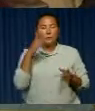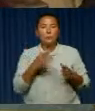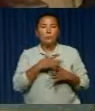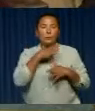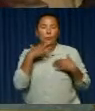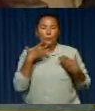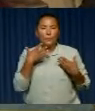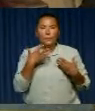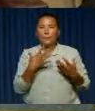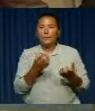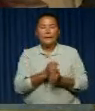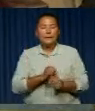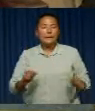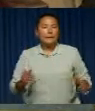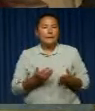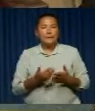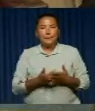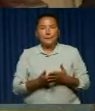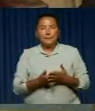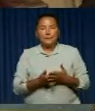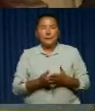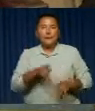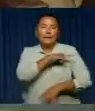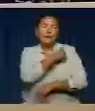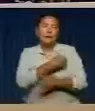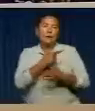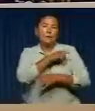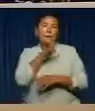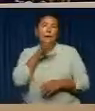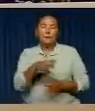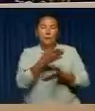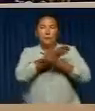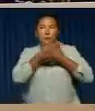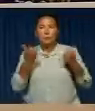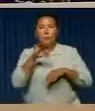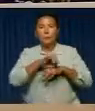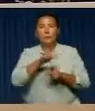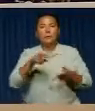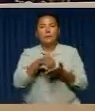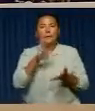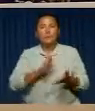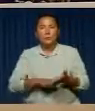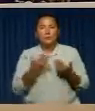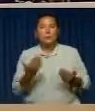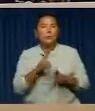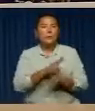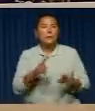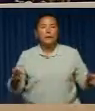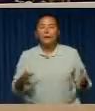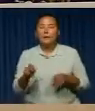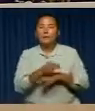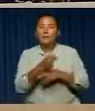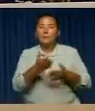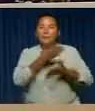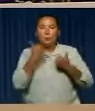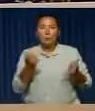нәрсені ұғып алмадық. Себебі клиникасы жоқ, белгісі жоқ, науқастар тіркеліп жатыр. Оларға ешқандай ем-дом жоқ, тек